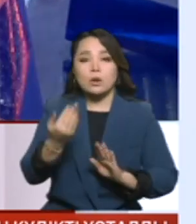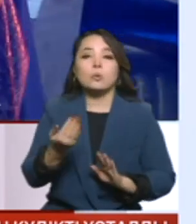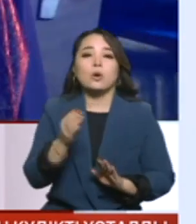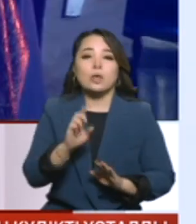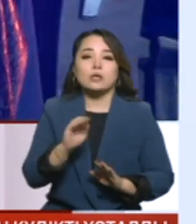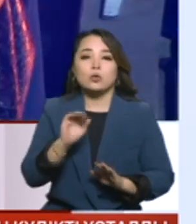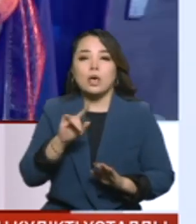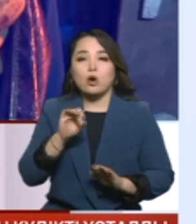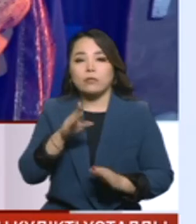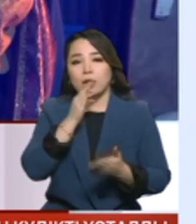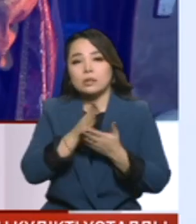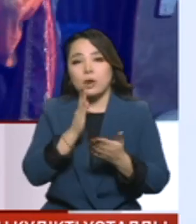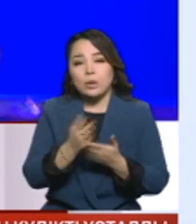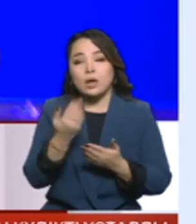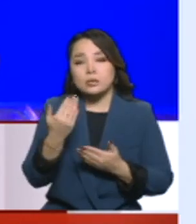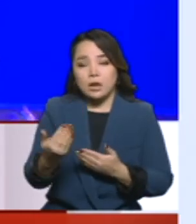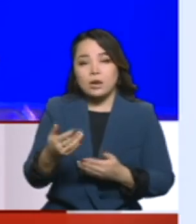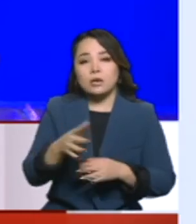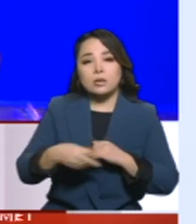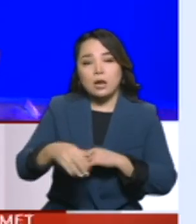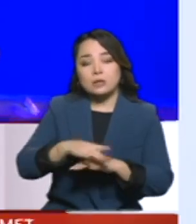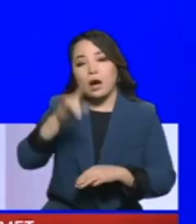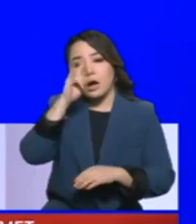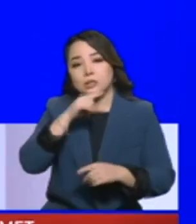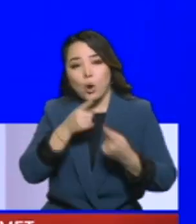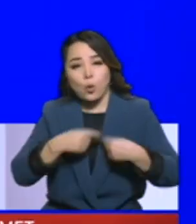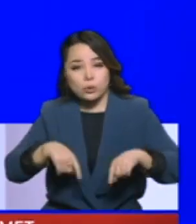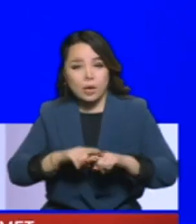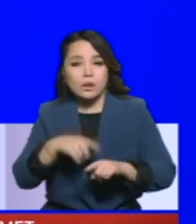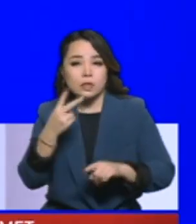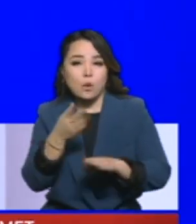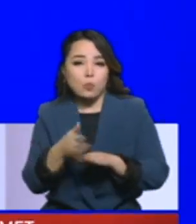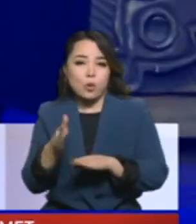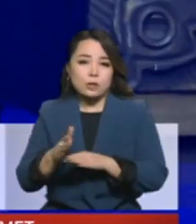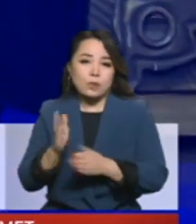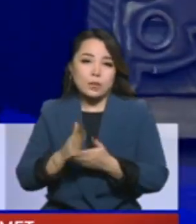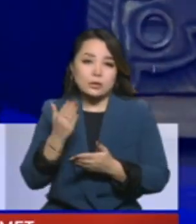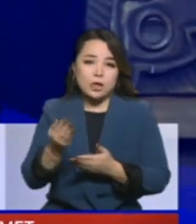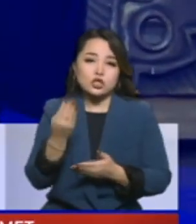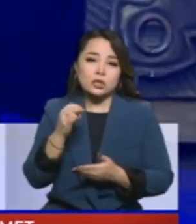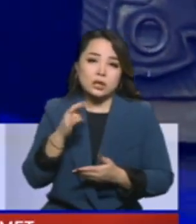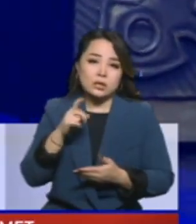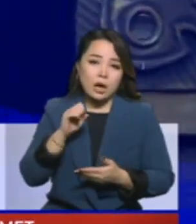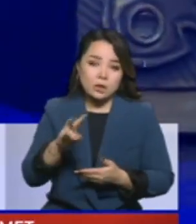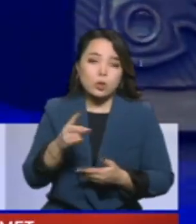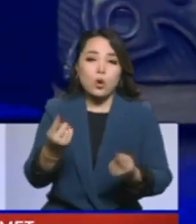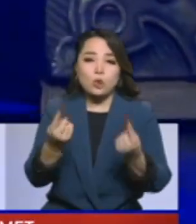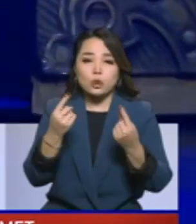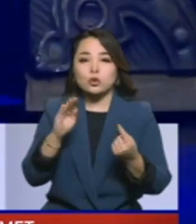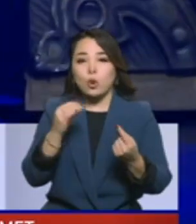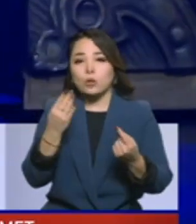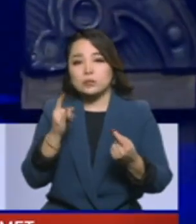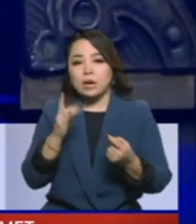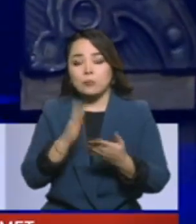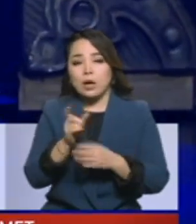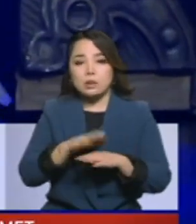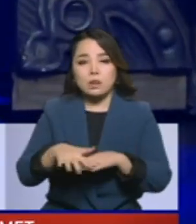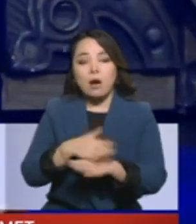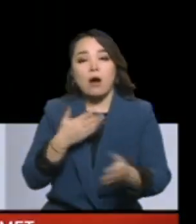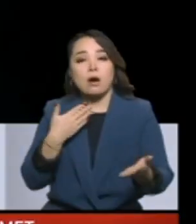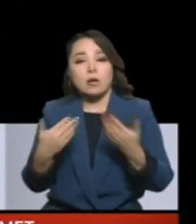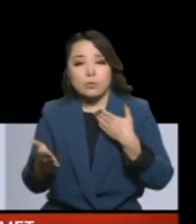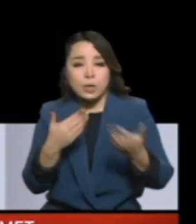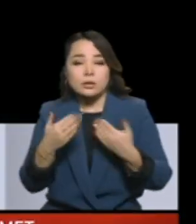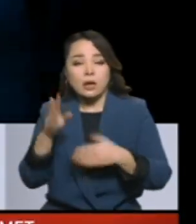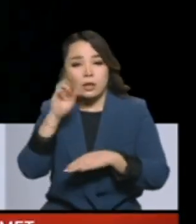айтты. Туында Шыңғыс ордасы мен Қазақ ордасы атты екі бөлімнен тұрады. Шыңғыс хан мен ұлы Жошы арасындағы қарым-қатынас,